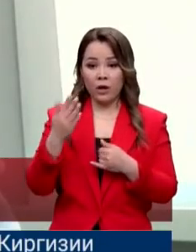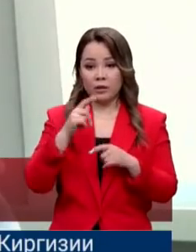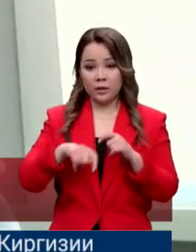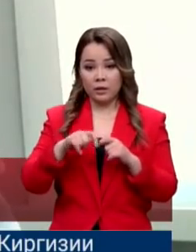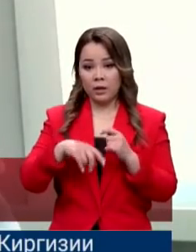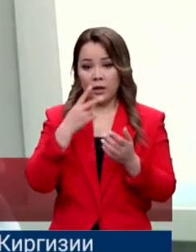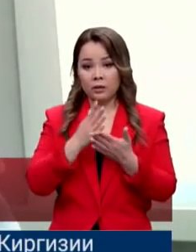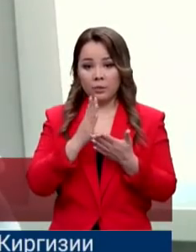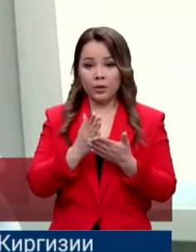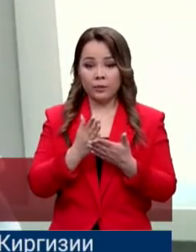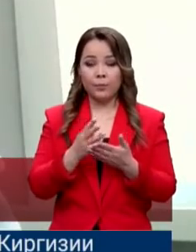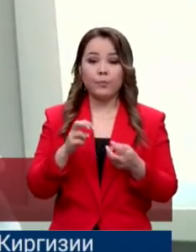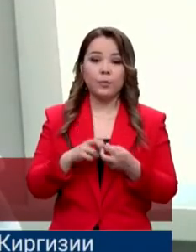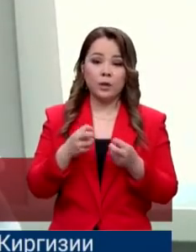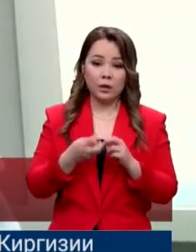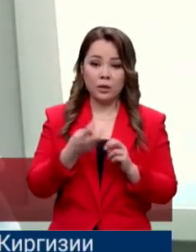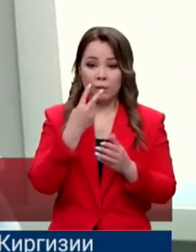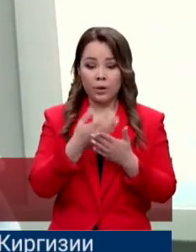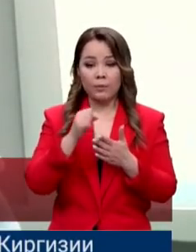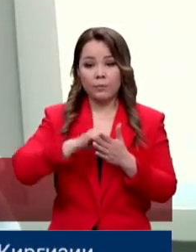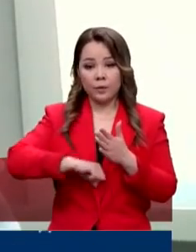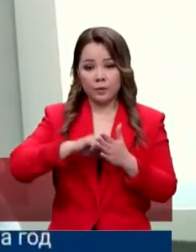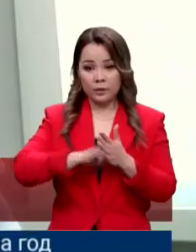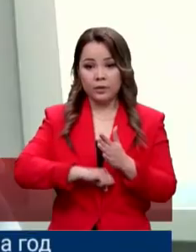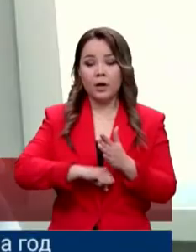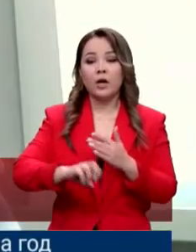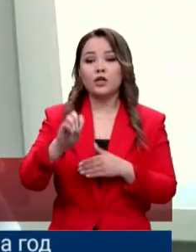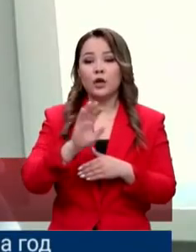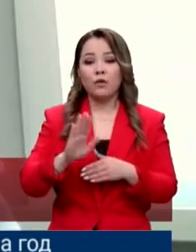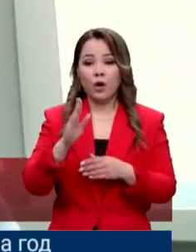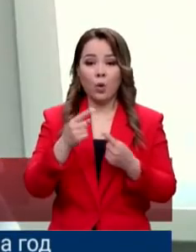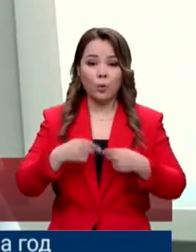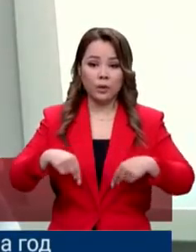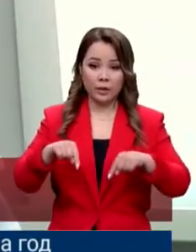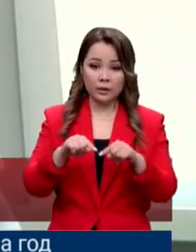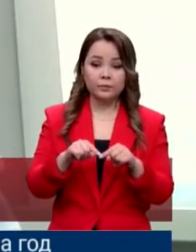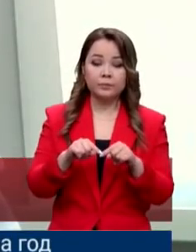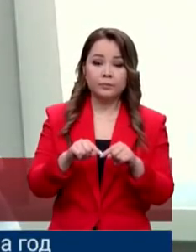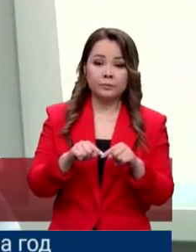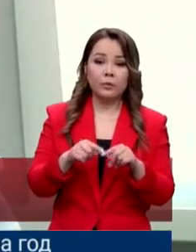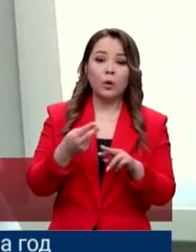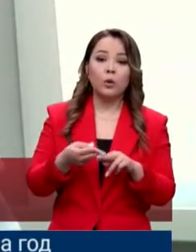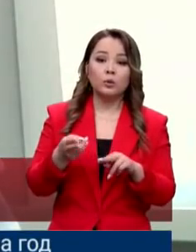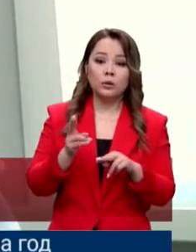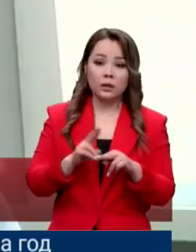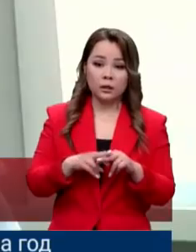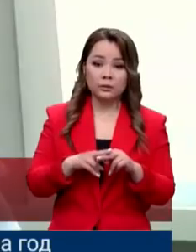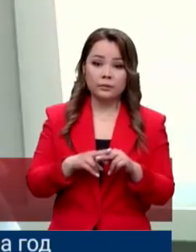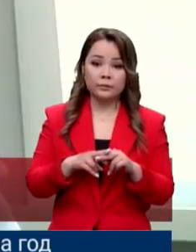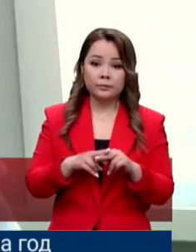сондай проблема болып жатыр, сол Еуропаның одақтында. Сондықтан